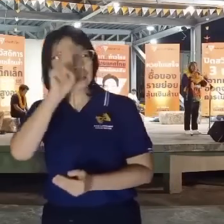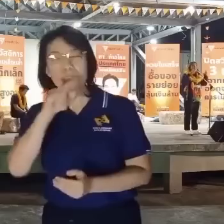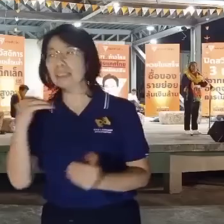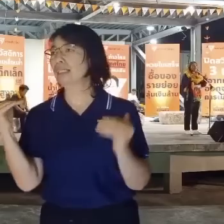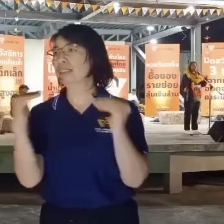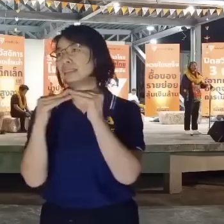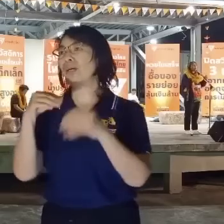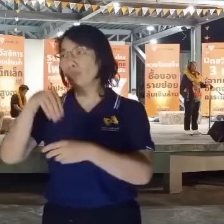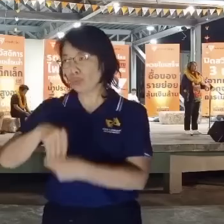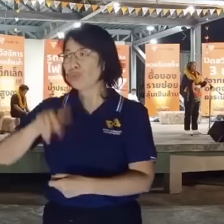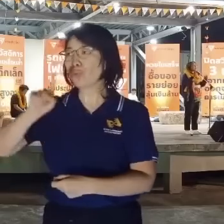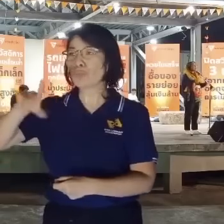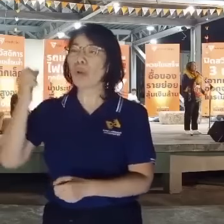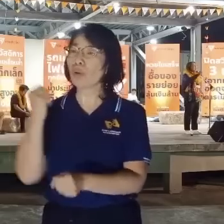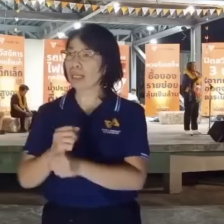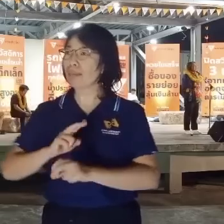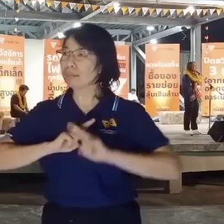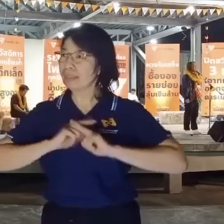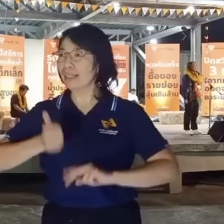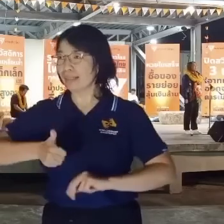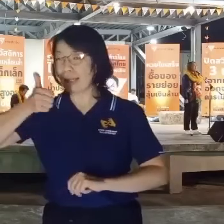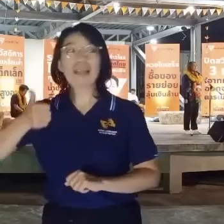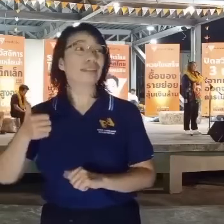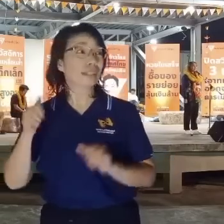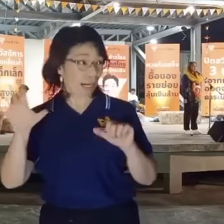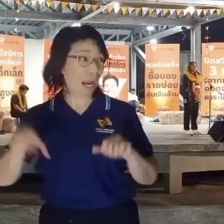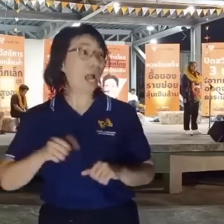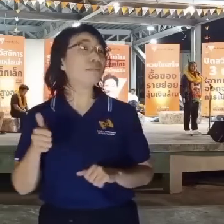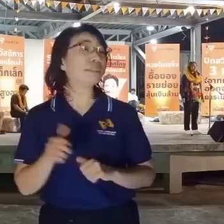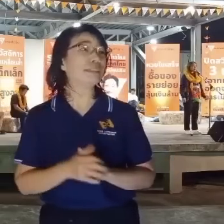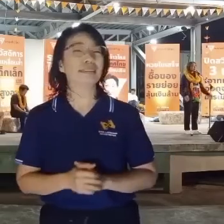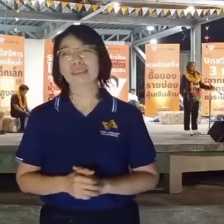านได้ในพิษโลกแบบนี้เอาไม่เอา